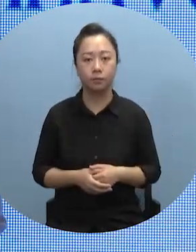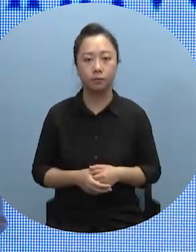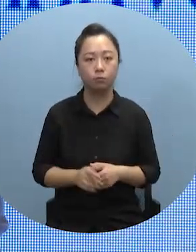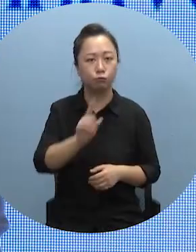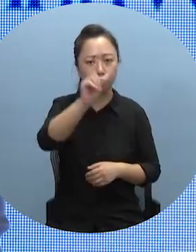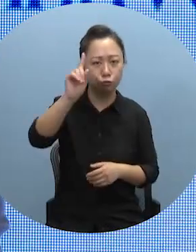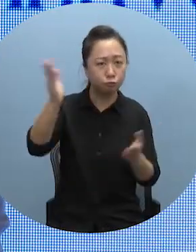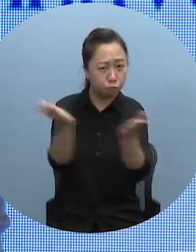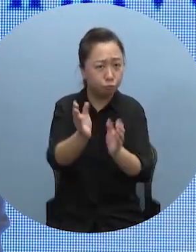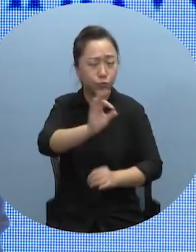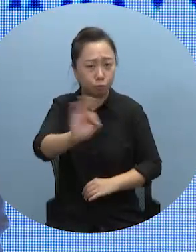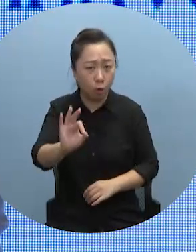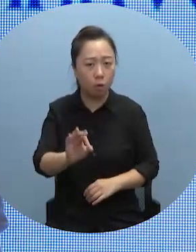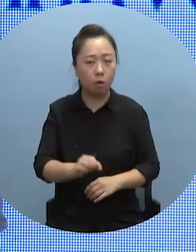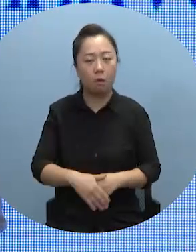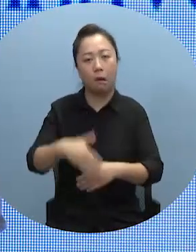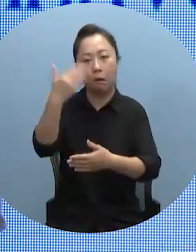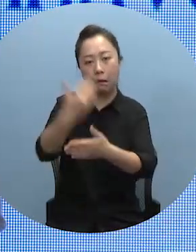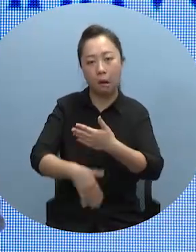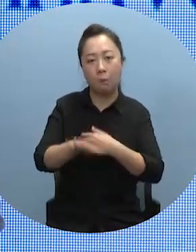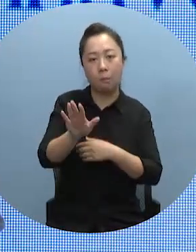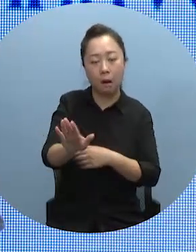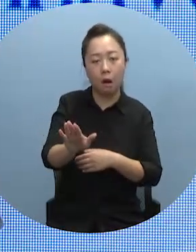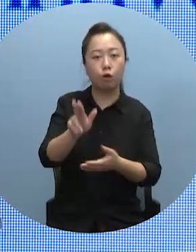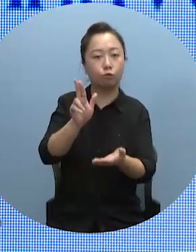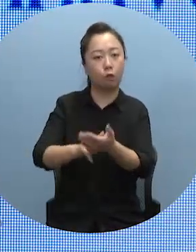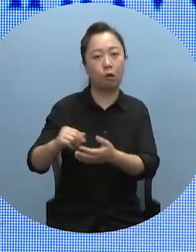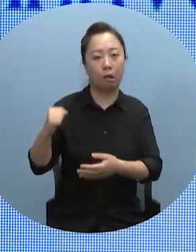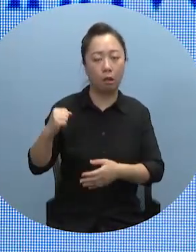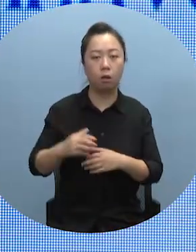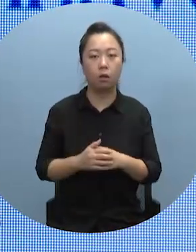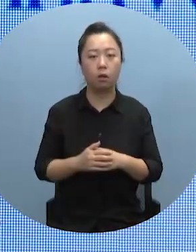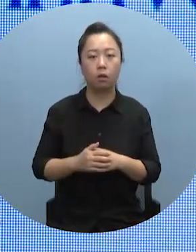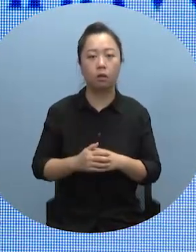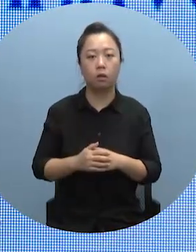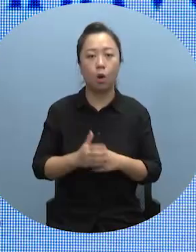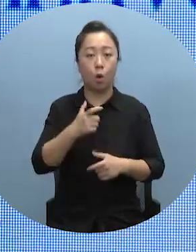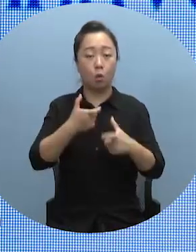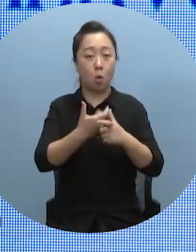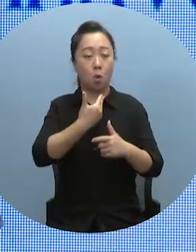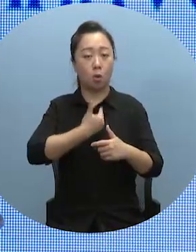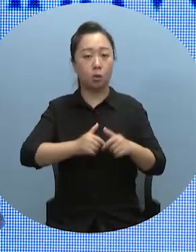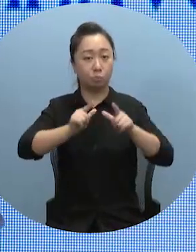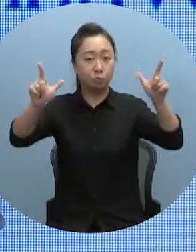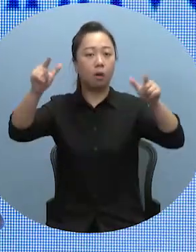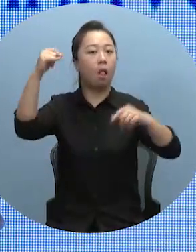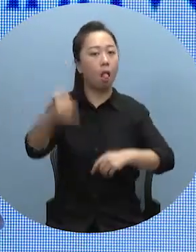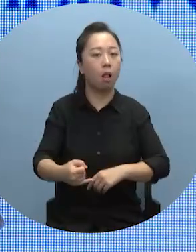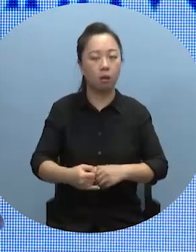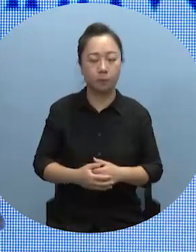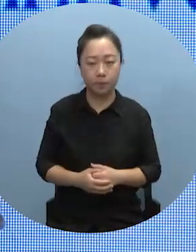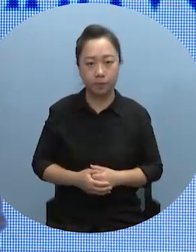理據的指控，只會削弱法援署的公信力，從而令到公義不能彰